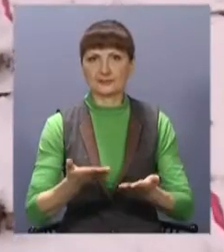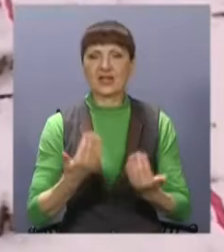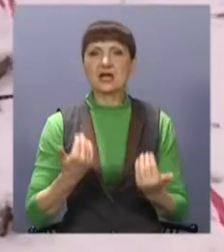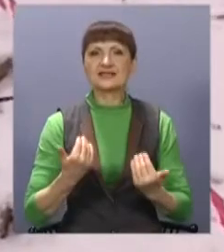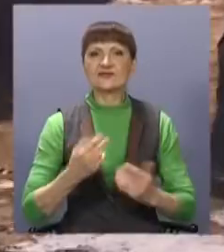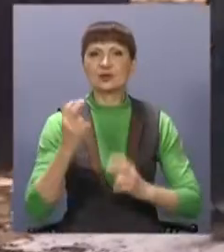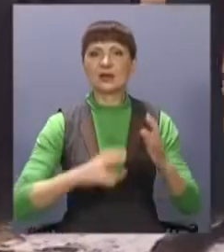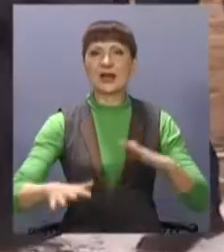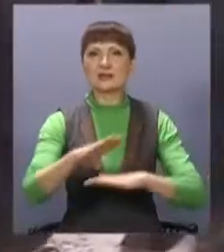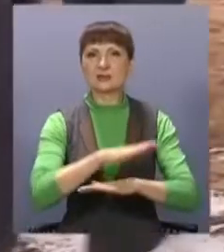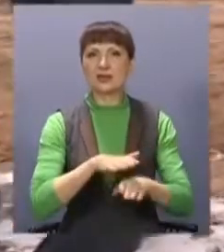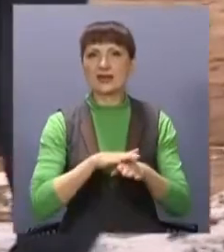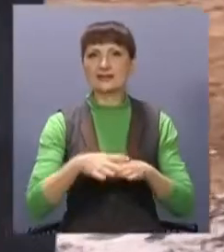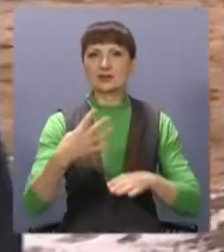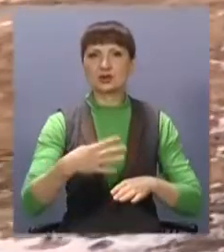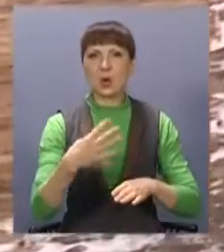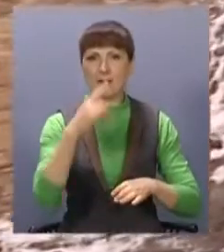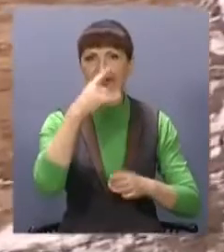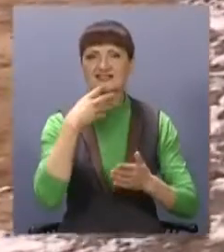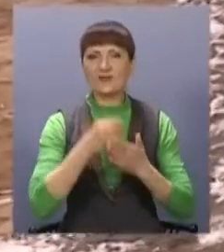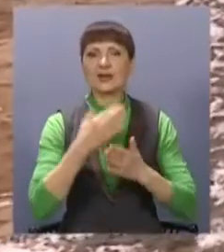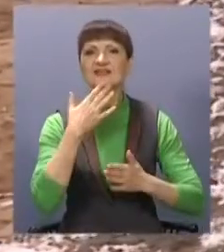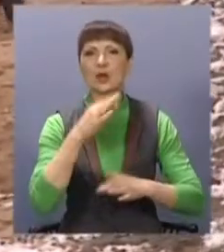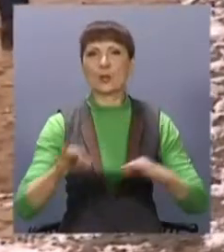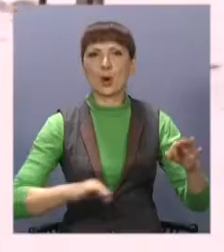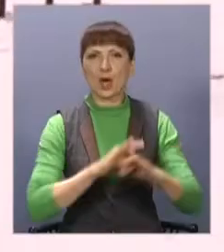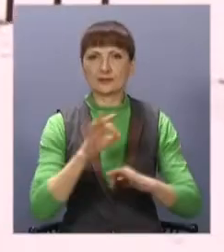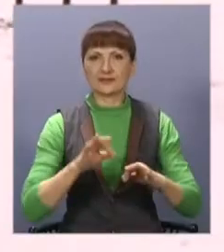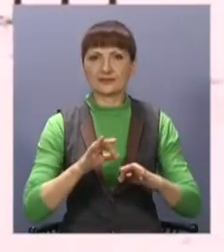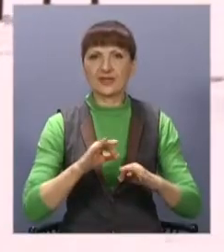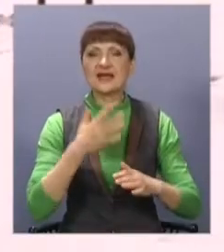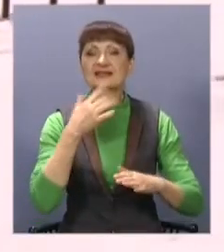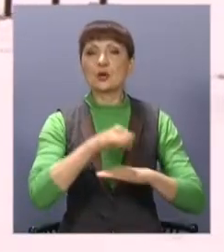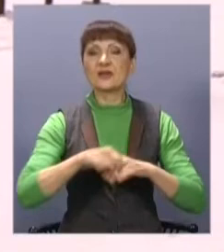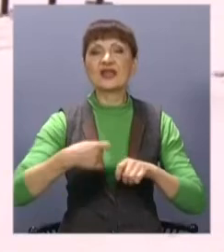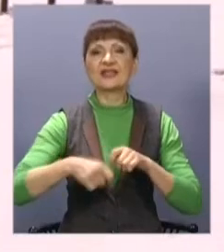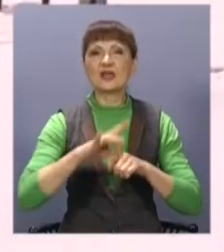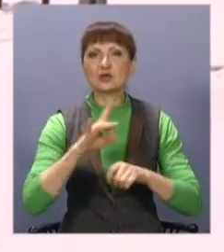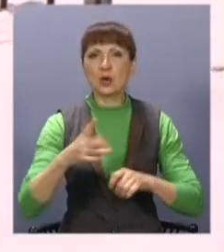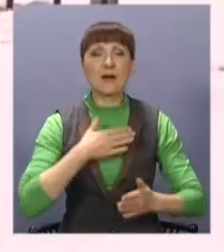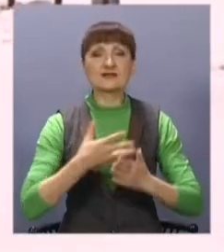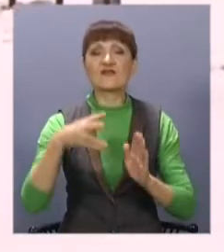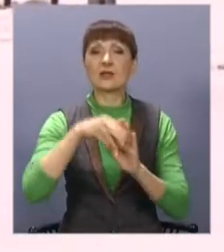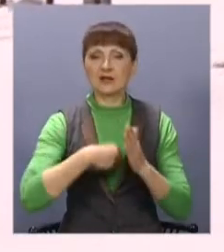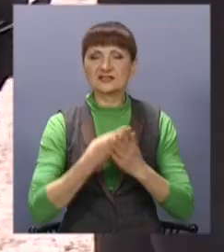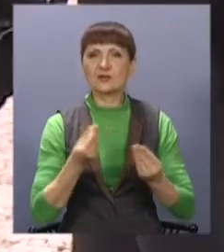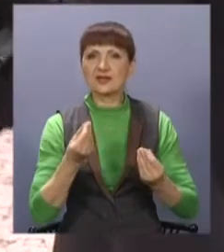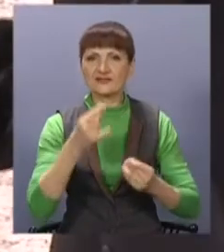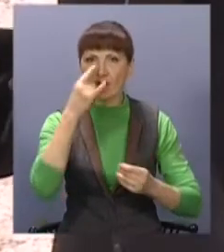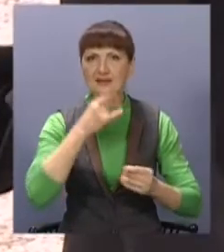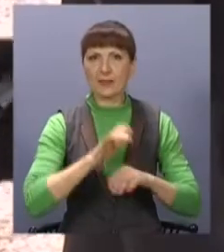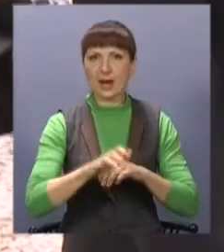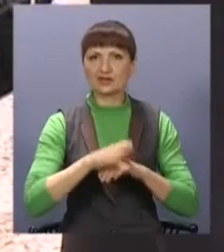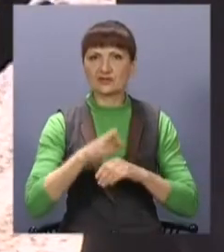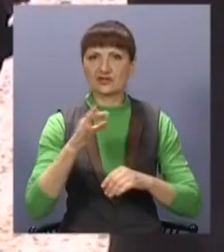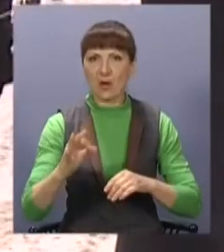сегодня в индустриальной зоне реализуют 40 отечественных и иностранных проектов. Кстати, зарубежные инвесторы активно вкладывают свои капиталы в казахстанское